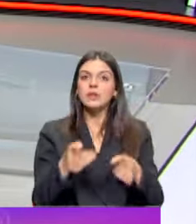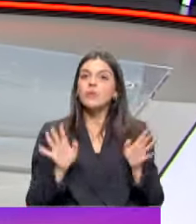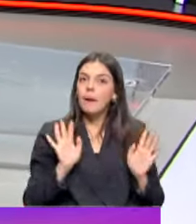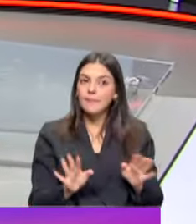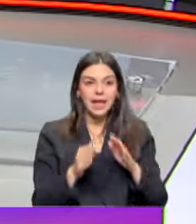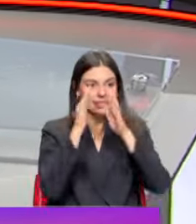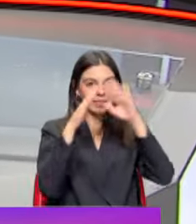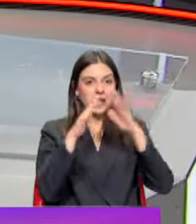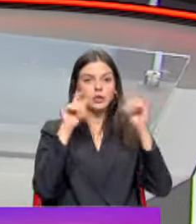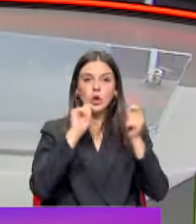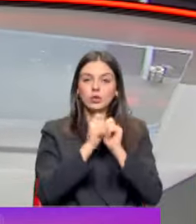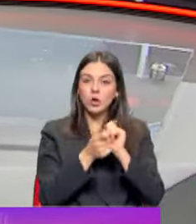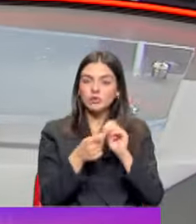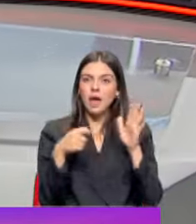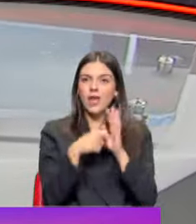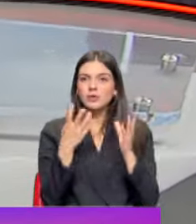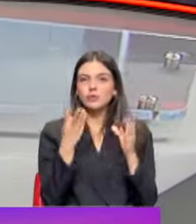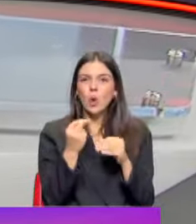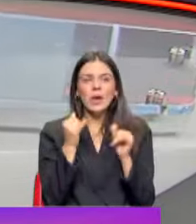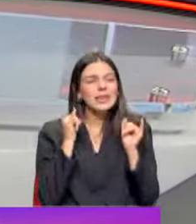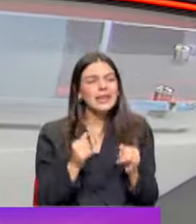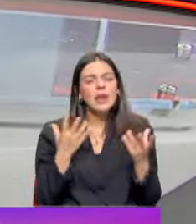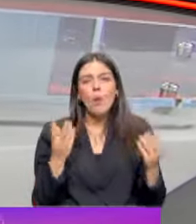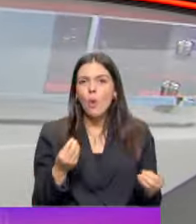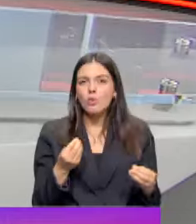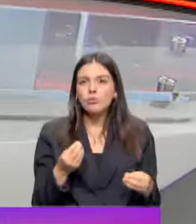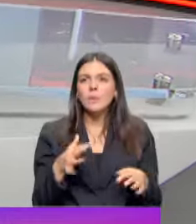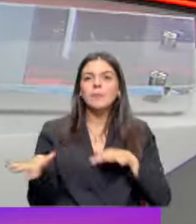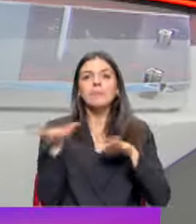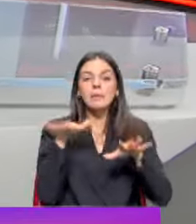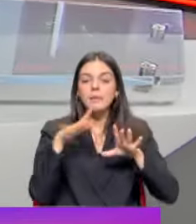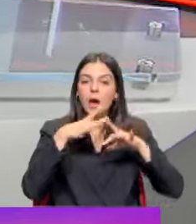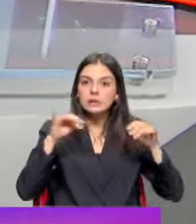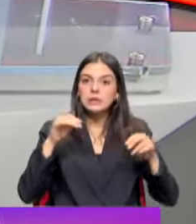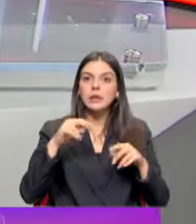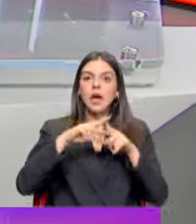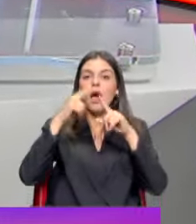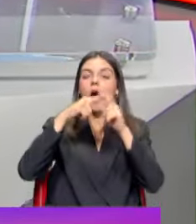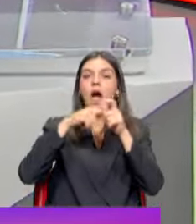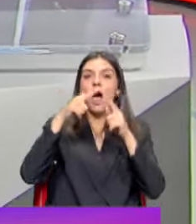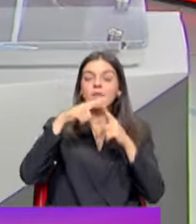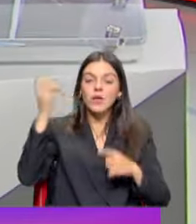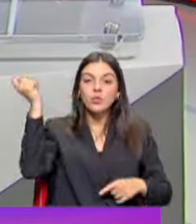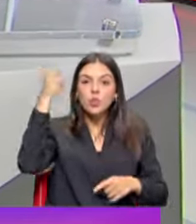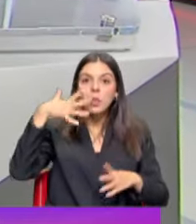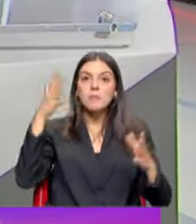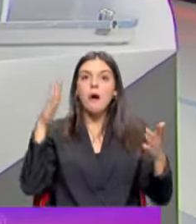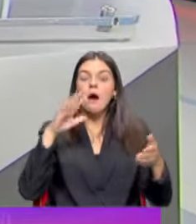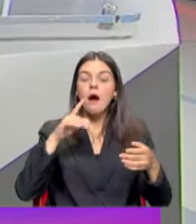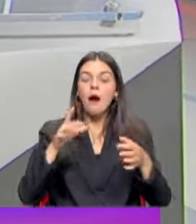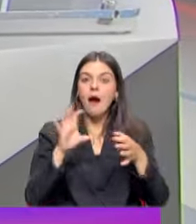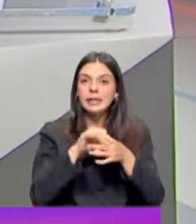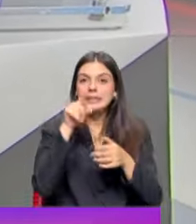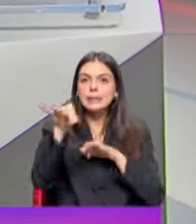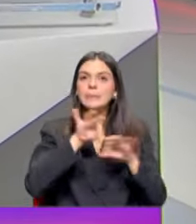yani kentsel dönüşüm adı da çok artık kirlendi. Depreme hazırlık, afet yönetimiyle ilgili sizin planlamanız